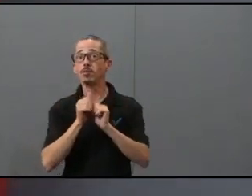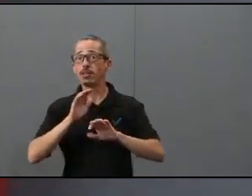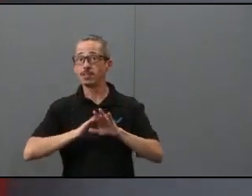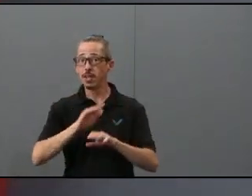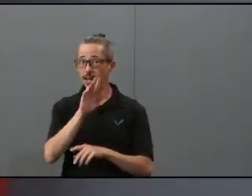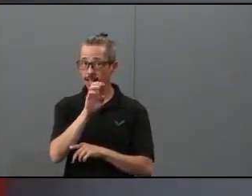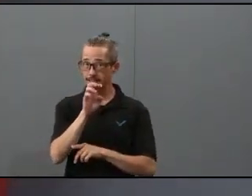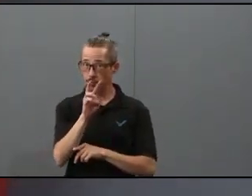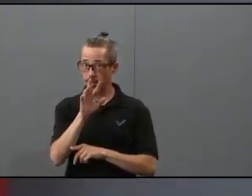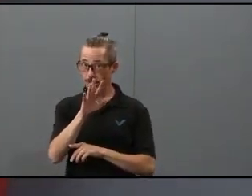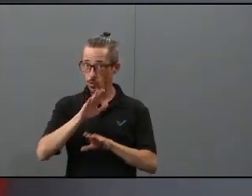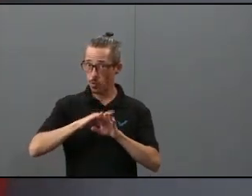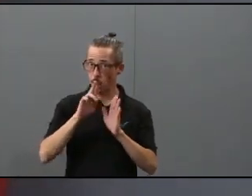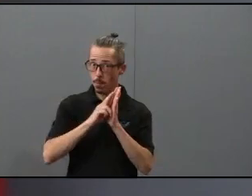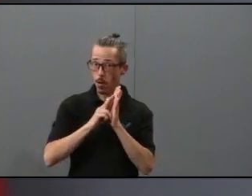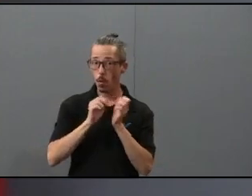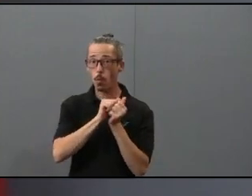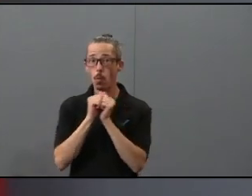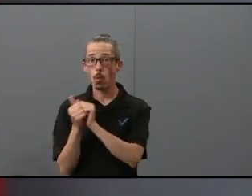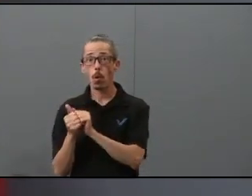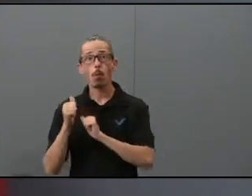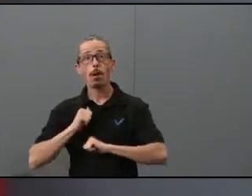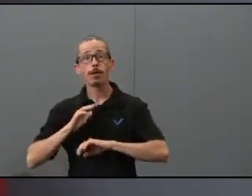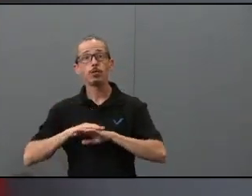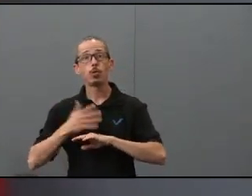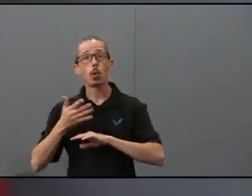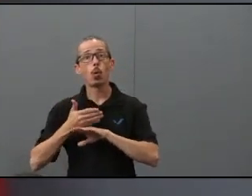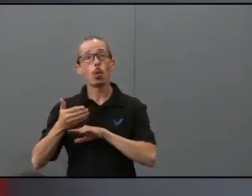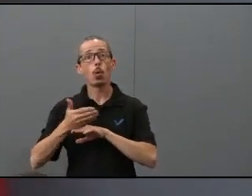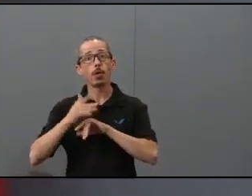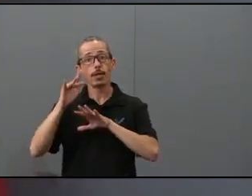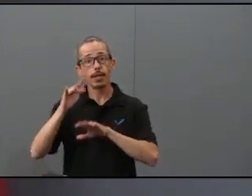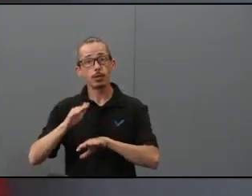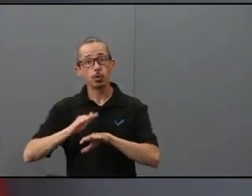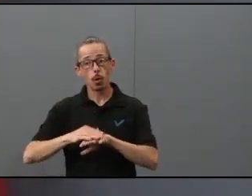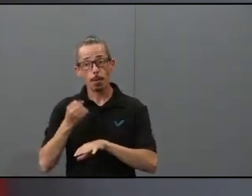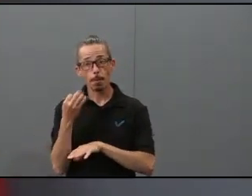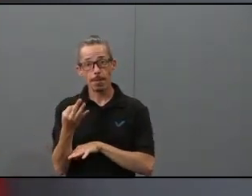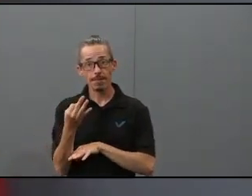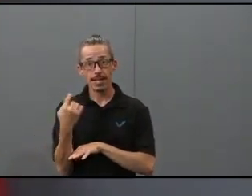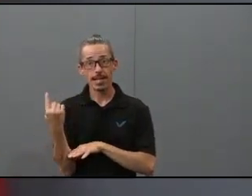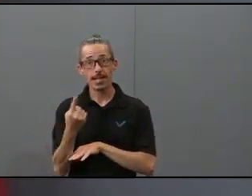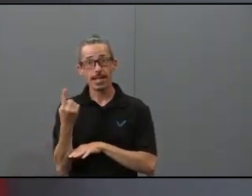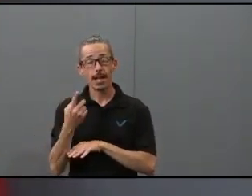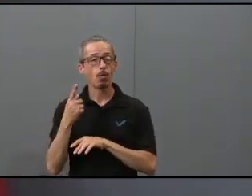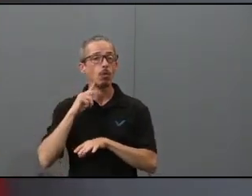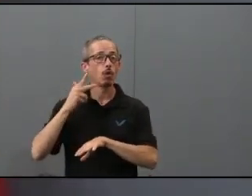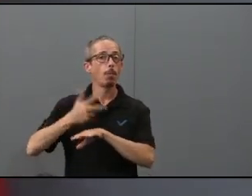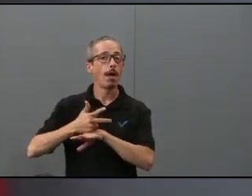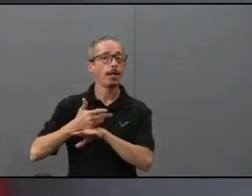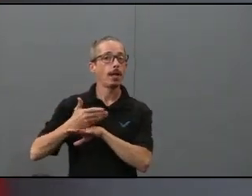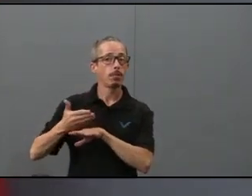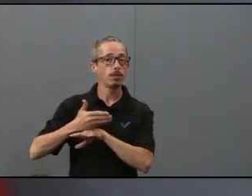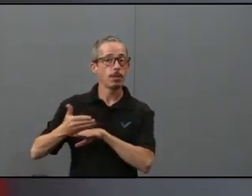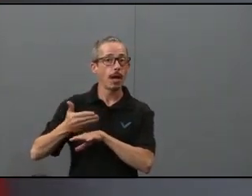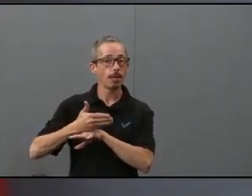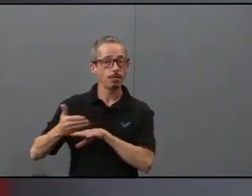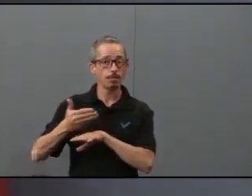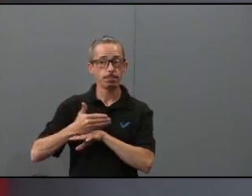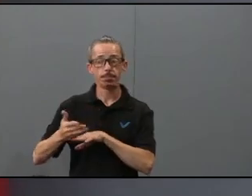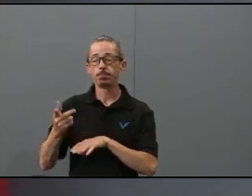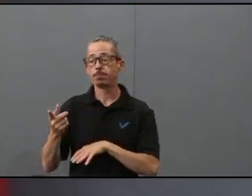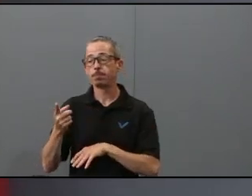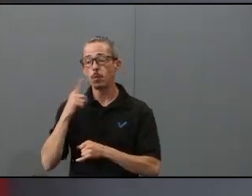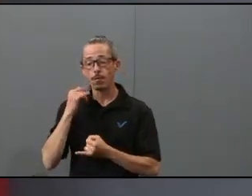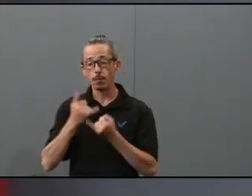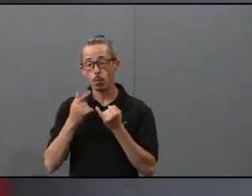465 concernant les opérations de dénagement sur des terrains privés par des entrepreneur en dé en dénigement